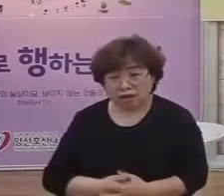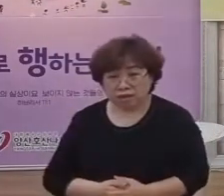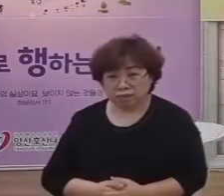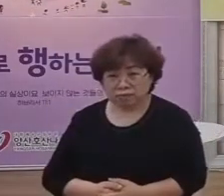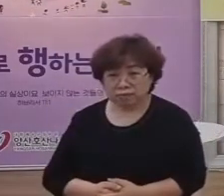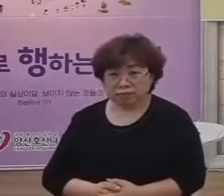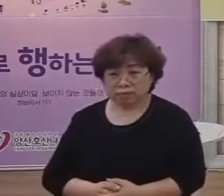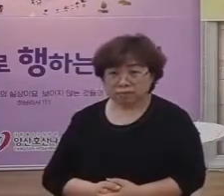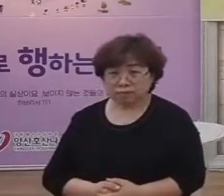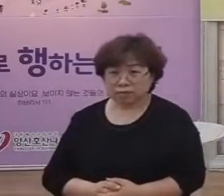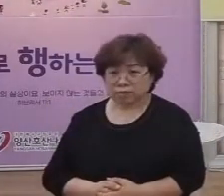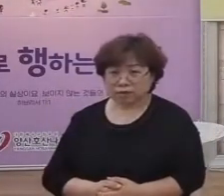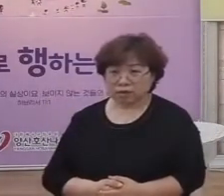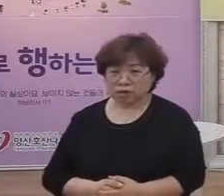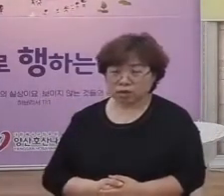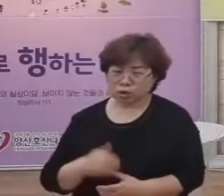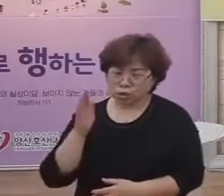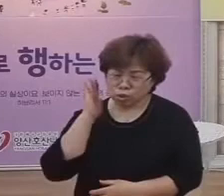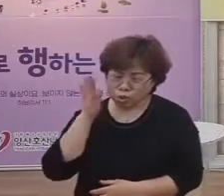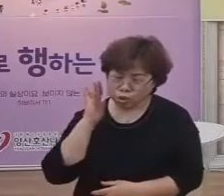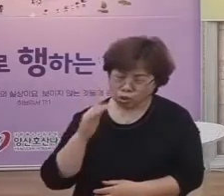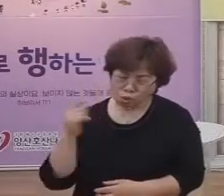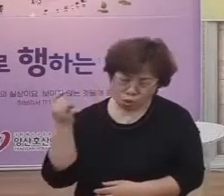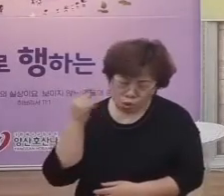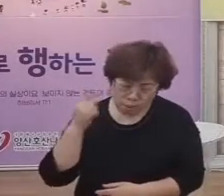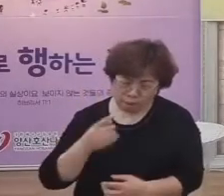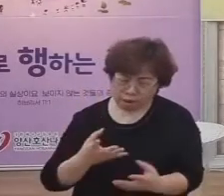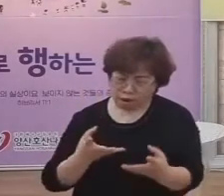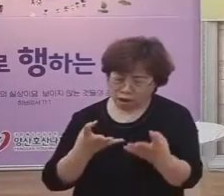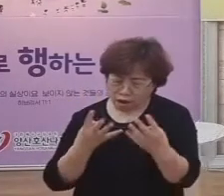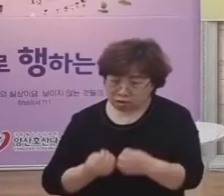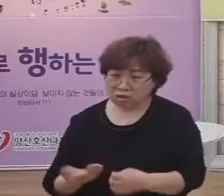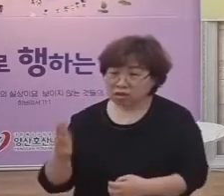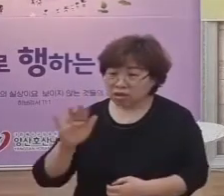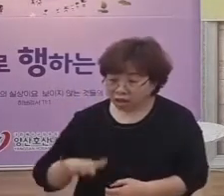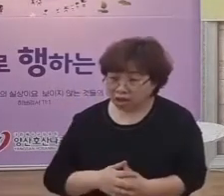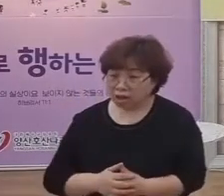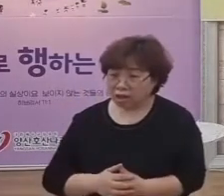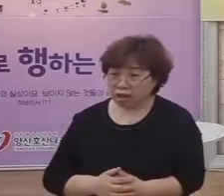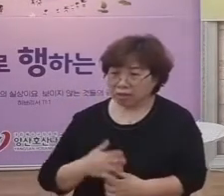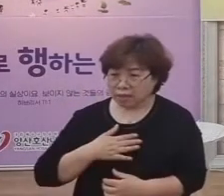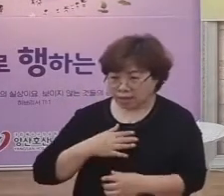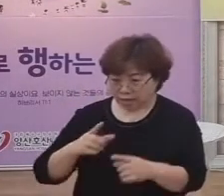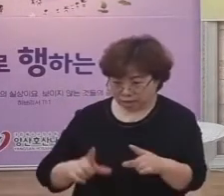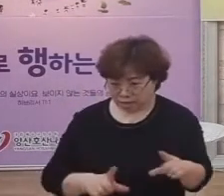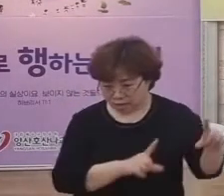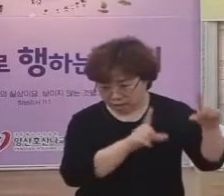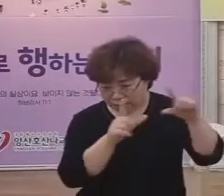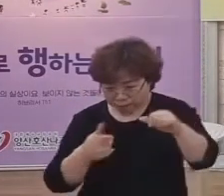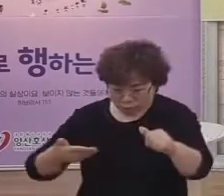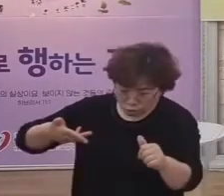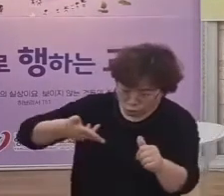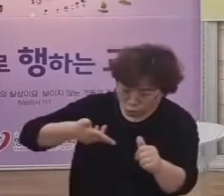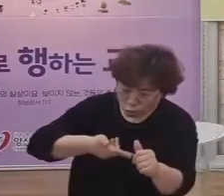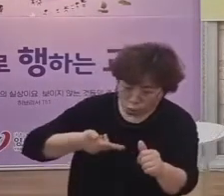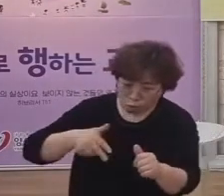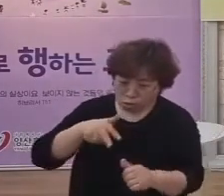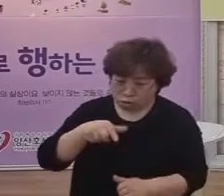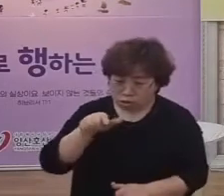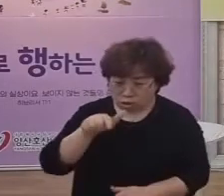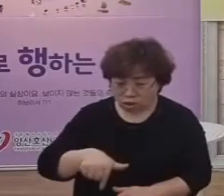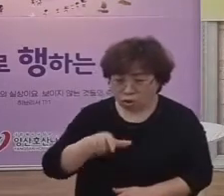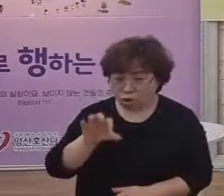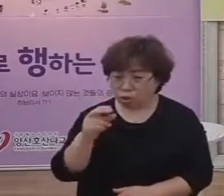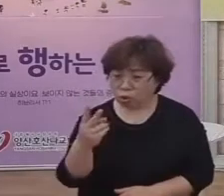한번 자기 마음에 한번 잘 생각하면서 한번